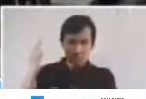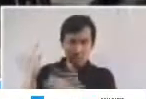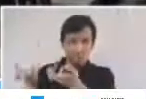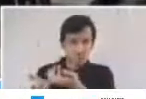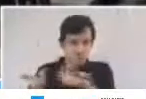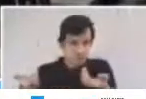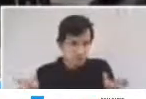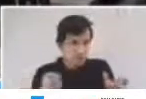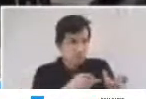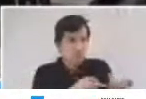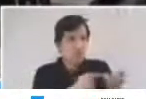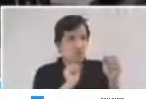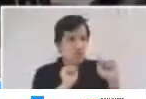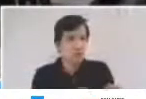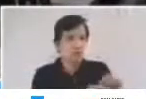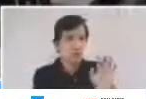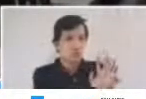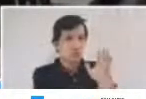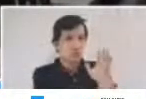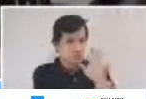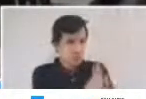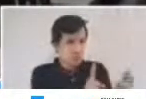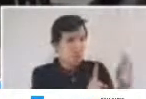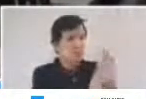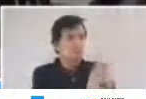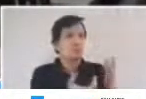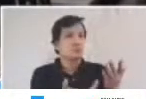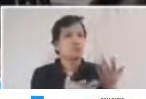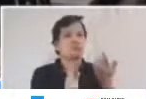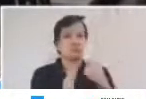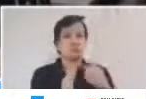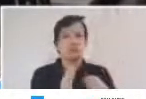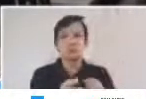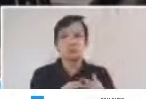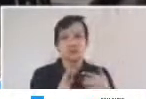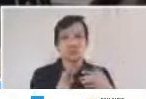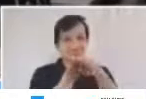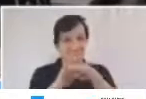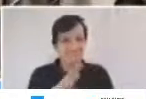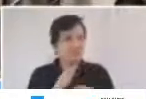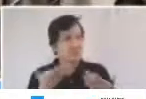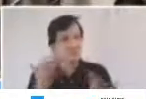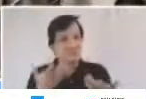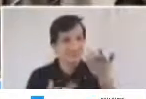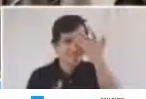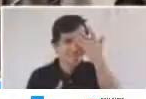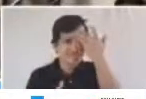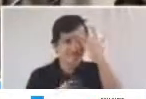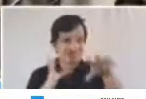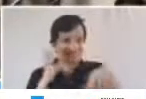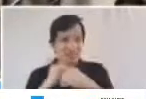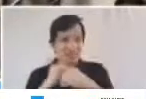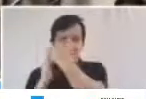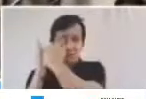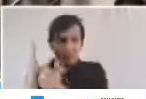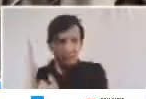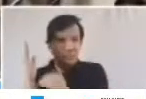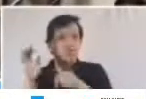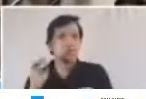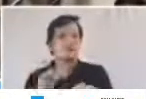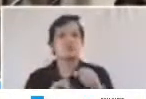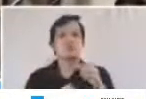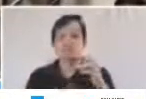mga naturang establishmento. Makakapanayan po natin si Yusek Ruth Castelo ng Consumer Protection Group